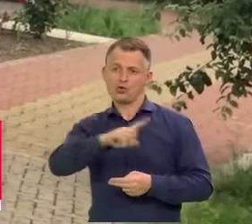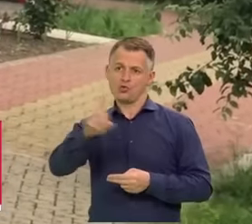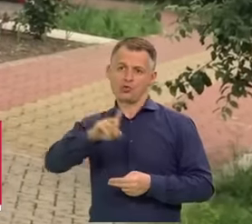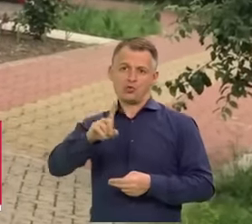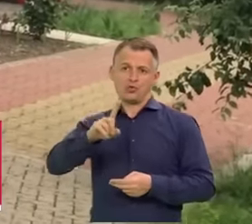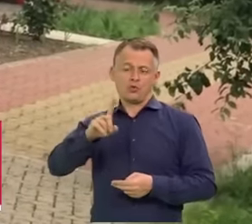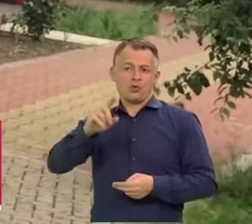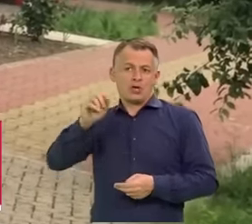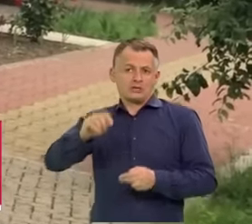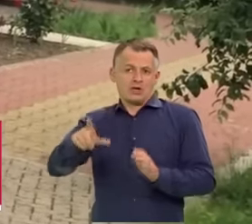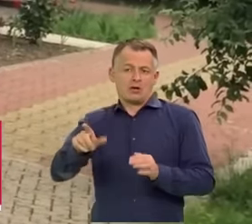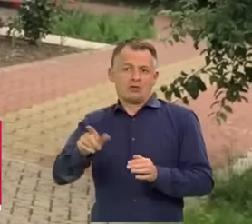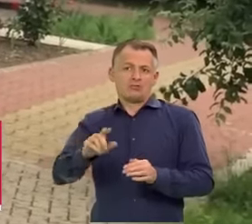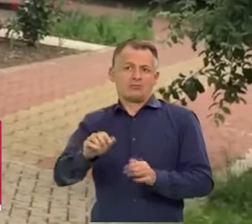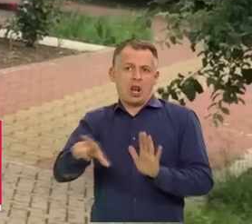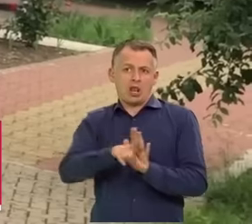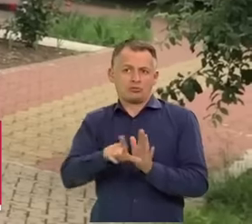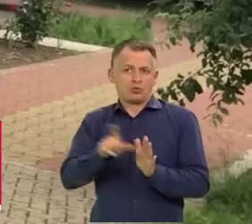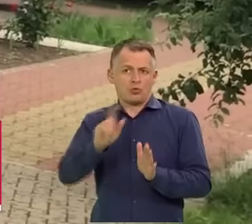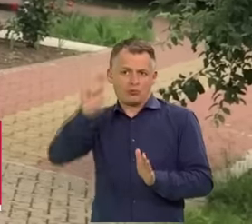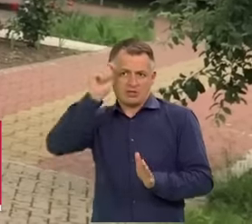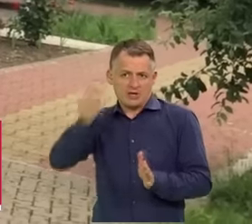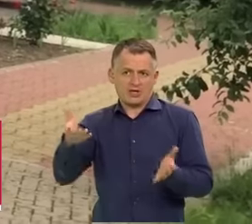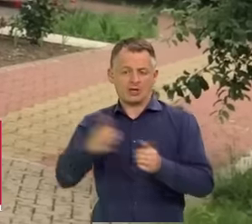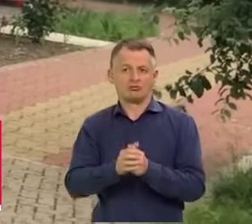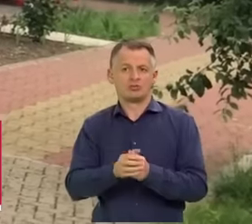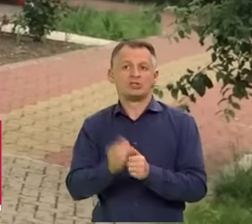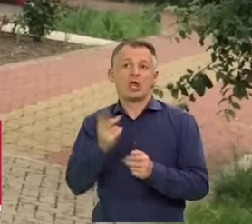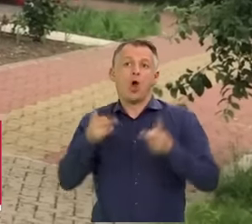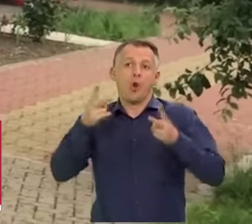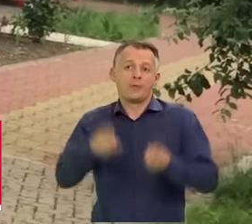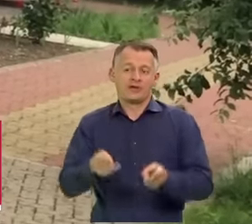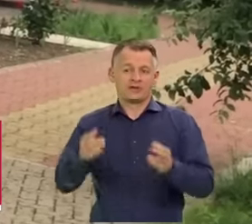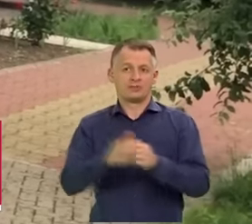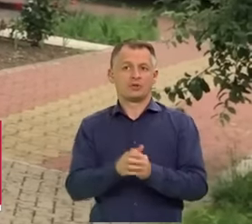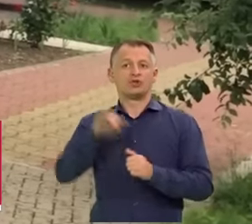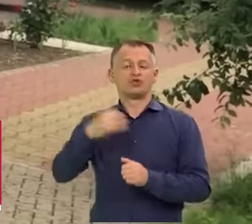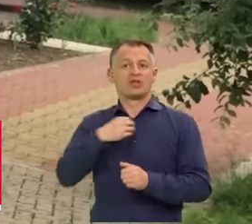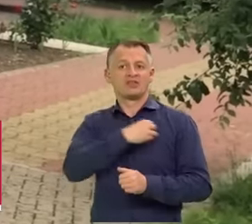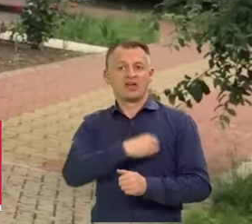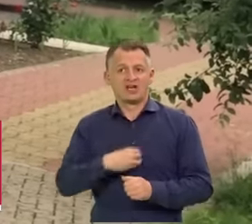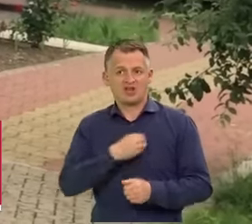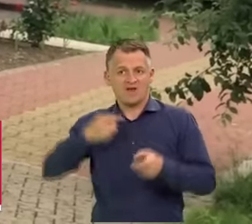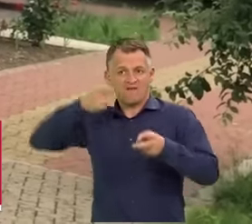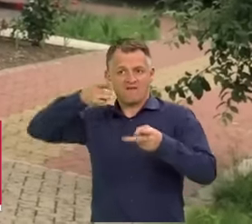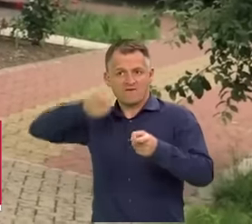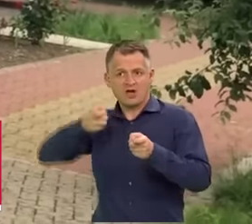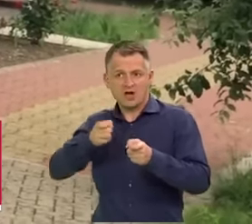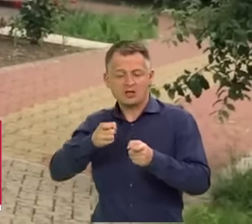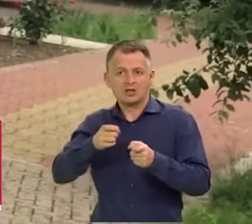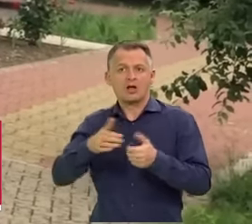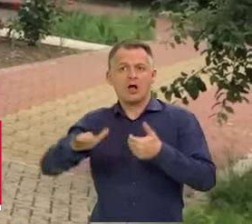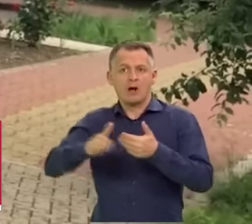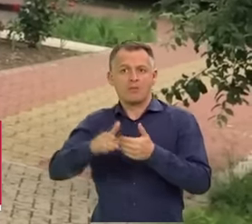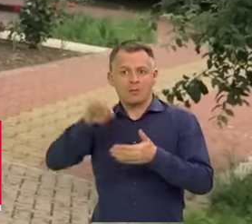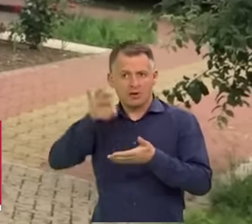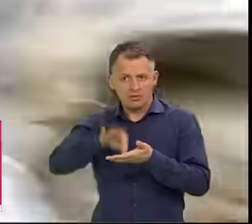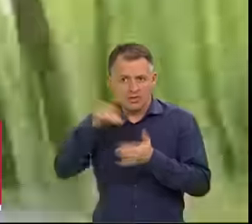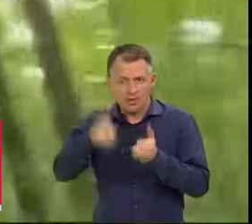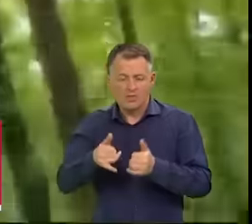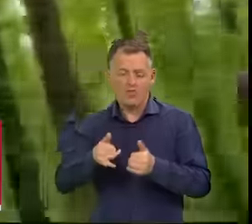forestiere este interzis. Și totodată, conform legii vânătorii, deranjarea vânatului în perioada fătărilor apele este